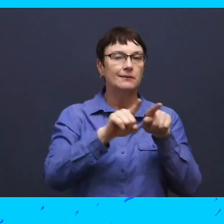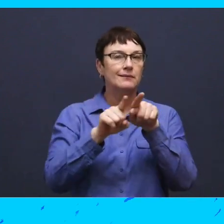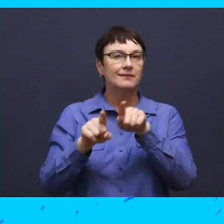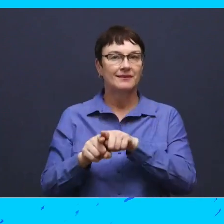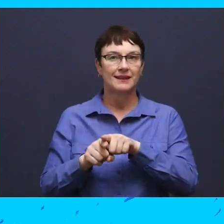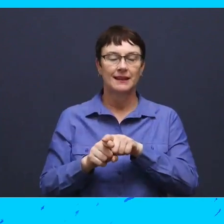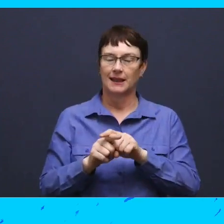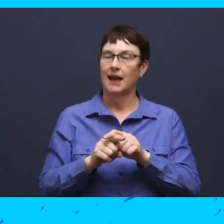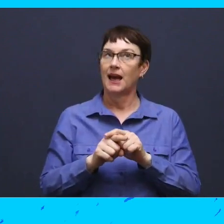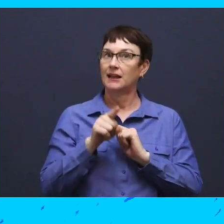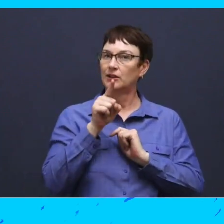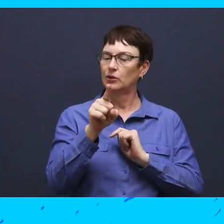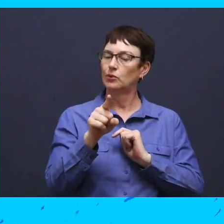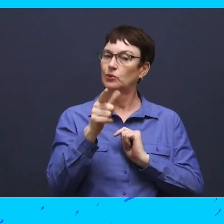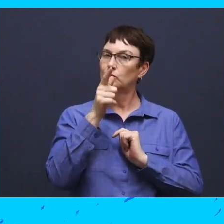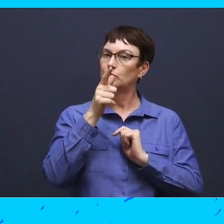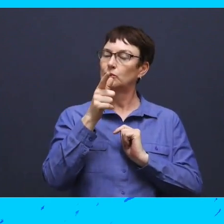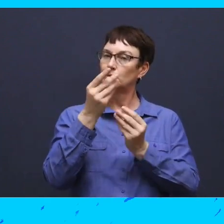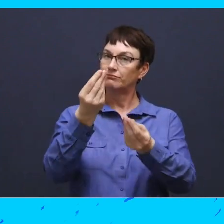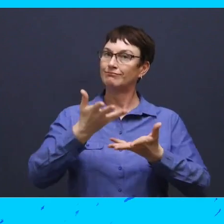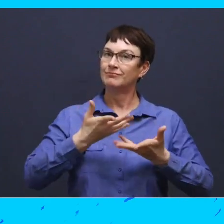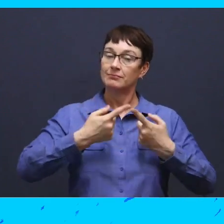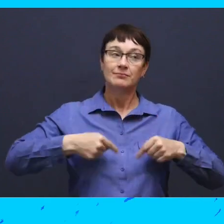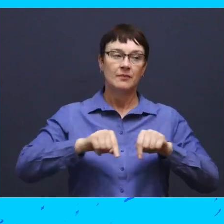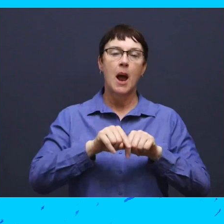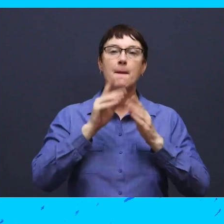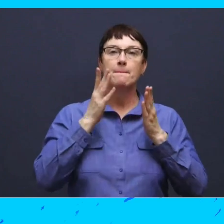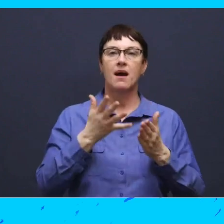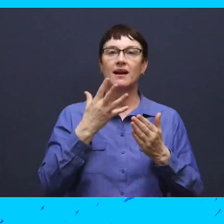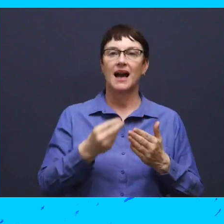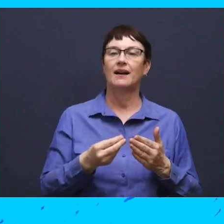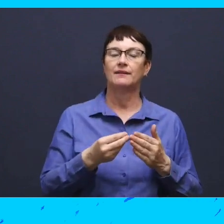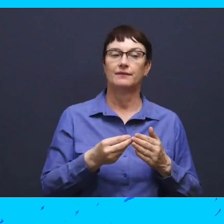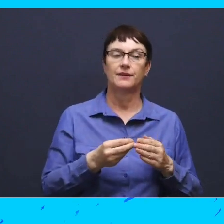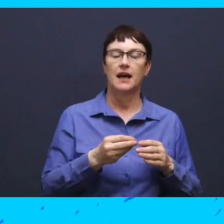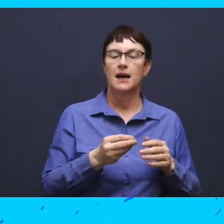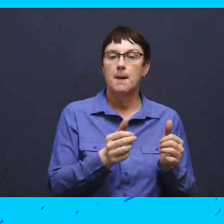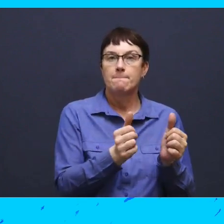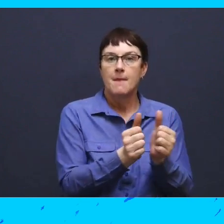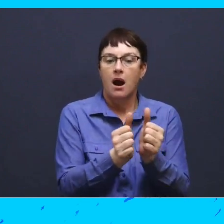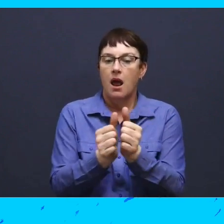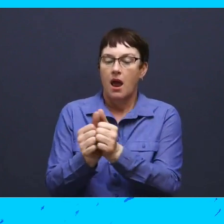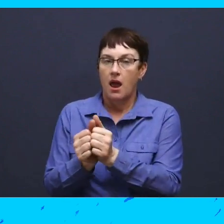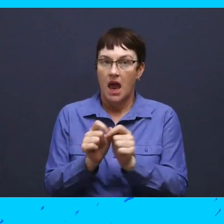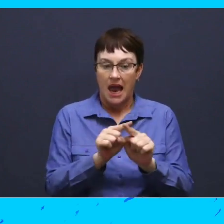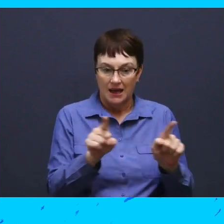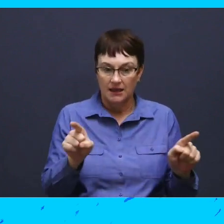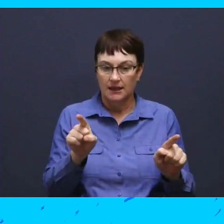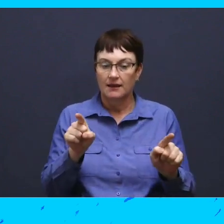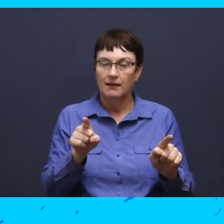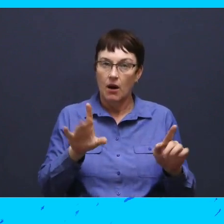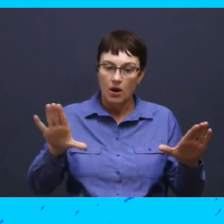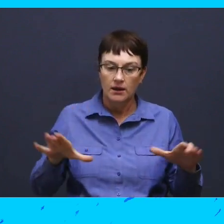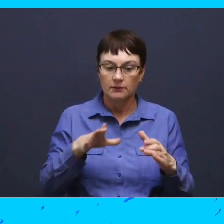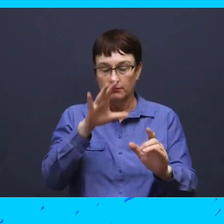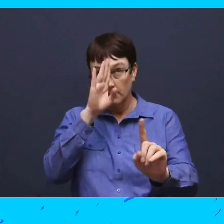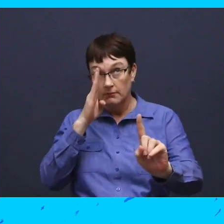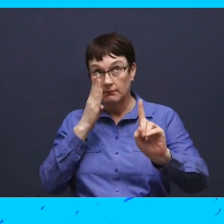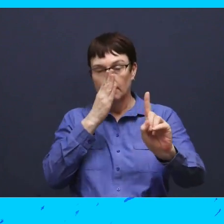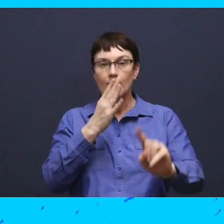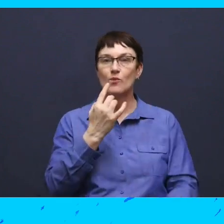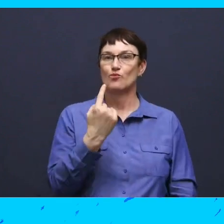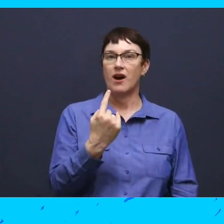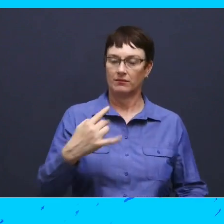doutes lorsque nous sommes en train de défendre les nouvelles politiques et stratégies dans ce sens. Merci,